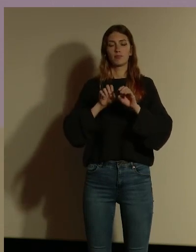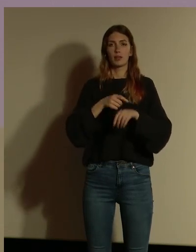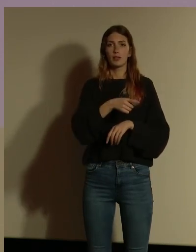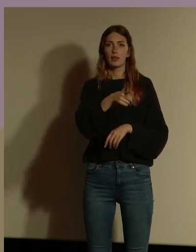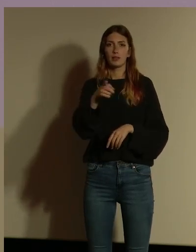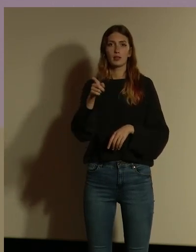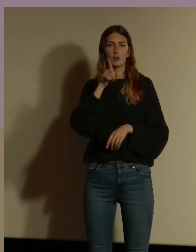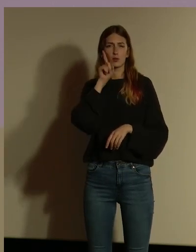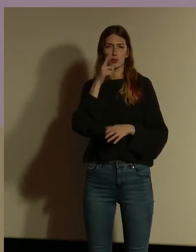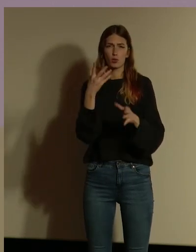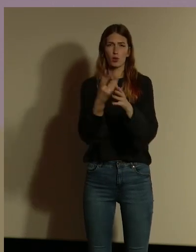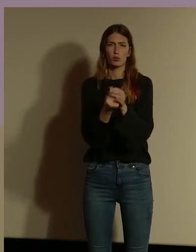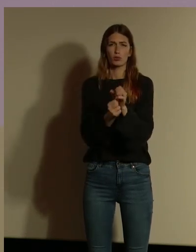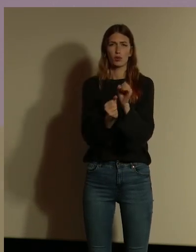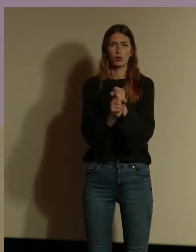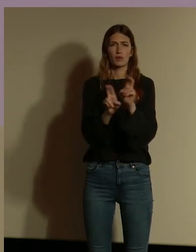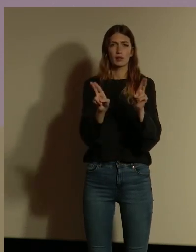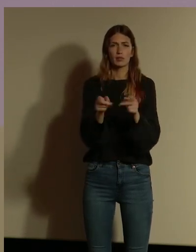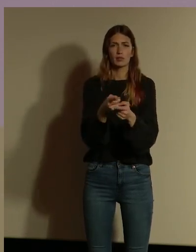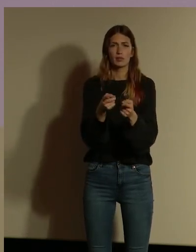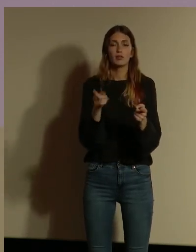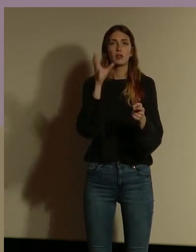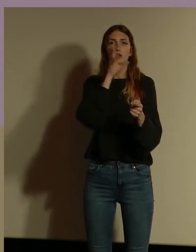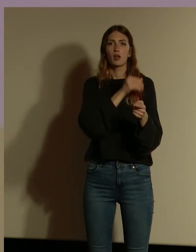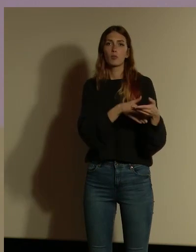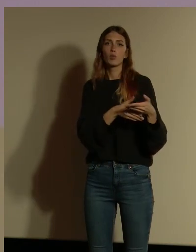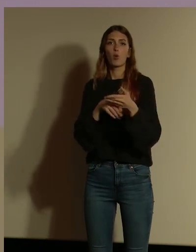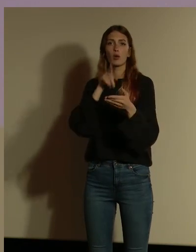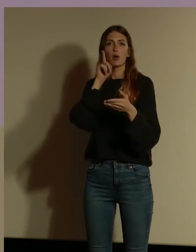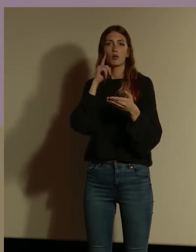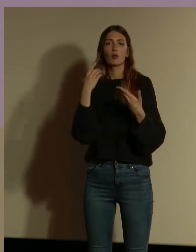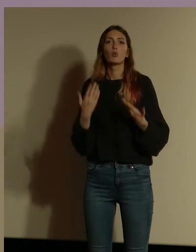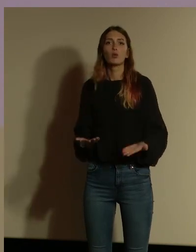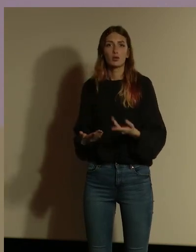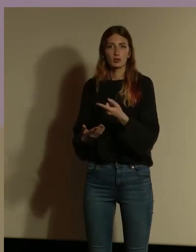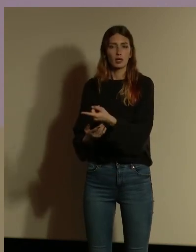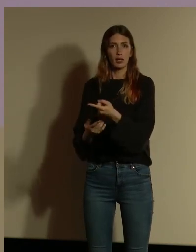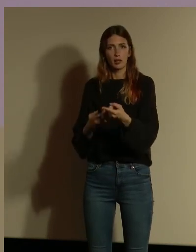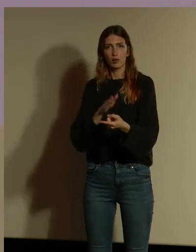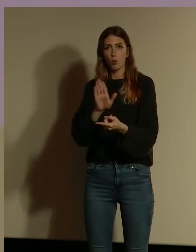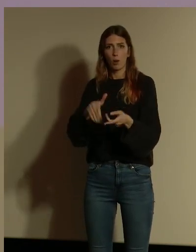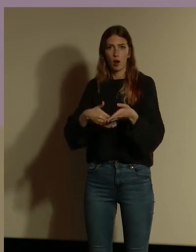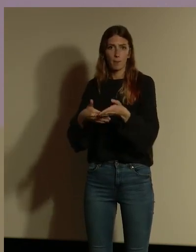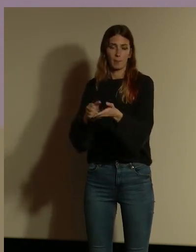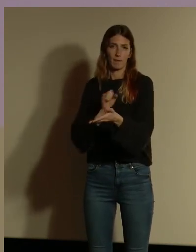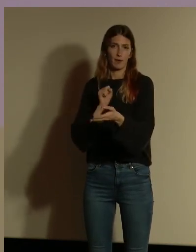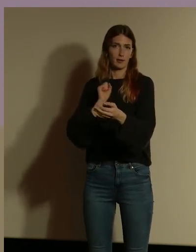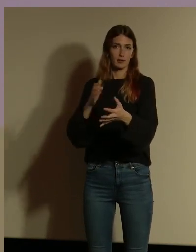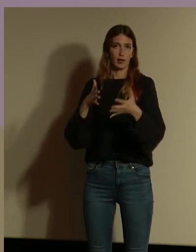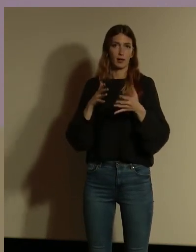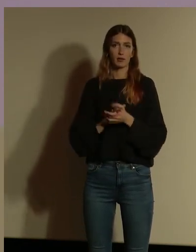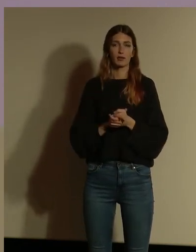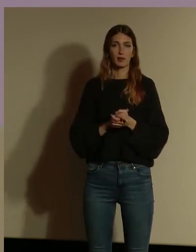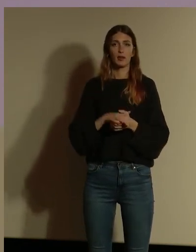teie, kes te noortega töötate, saate aidata noori, kes ilmselgelt seda abi vajavad. Kui me teame,